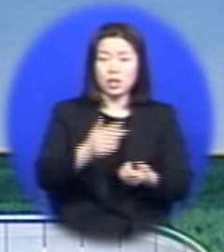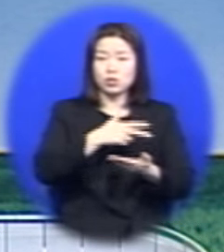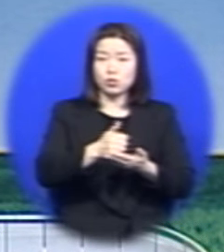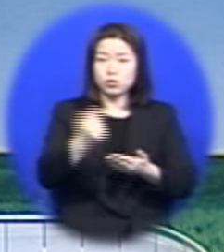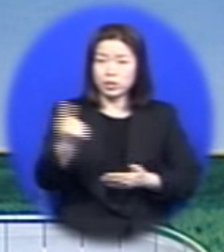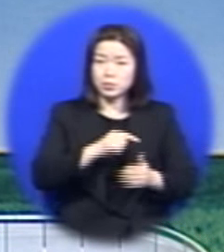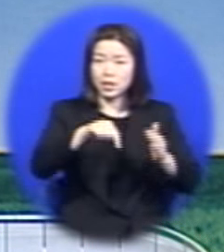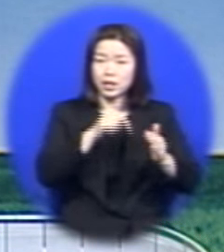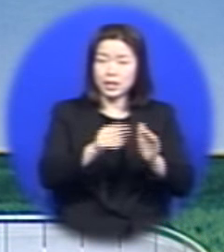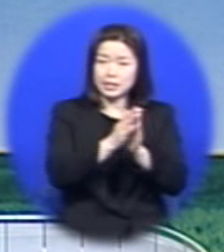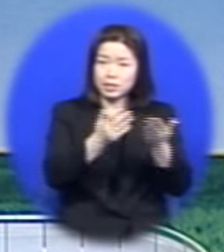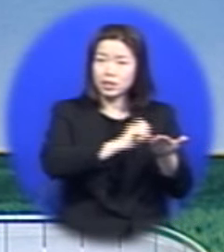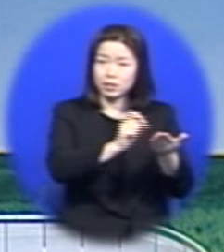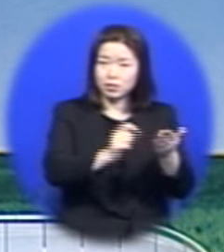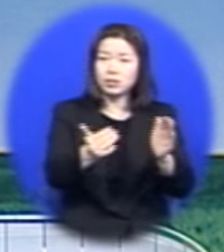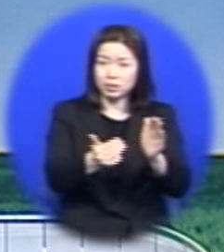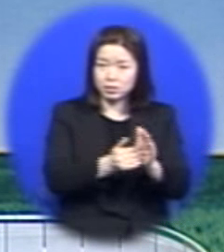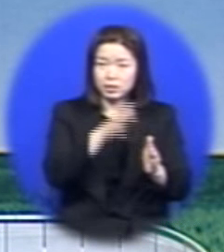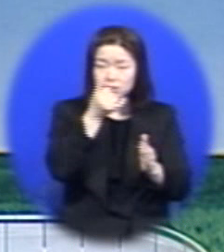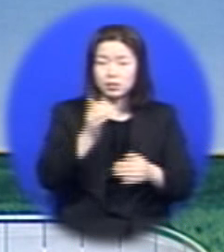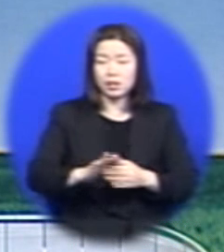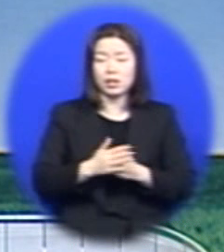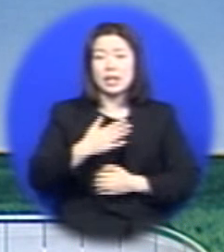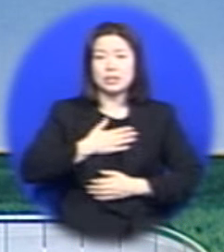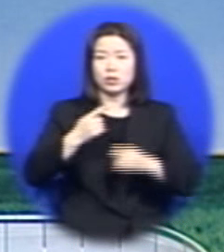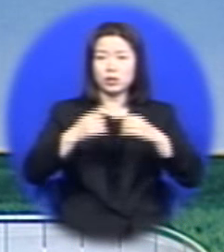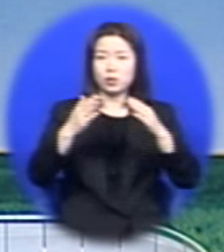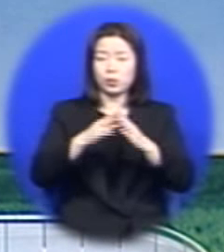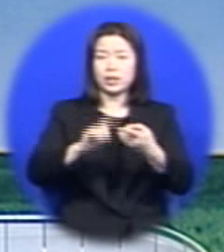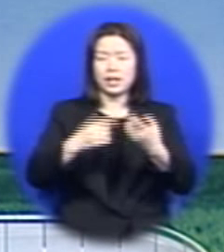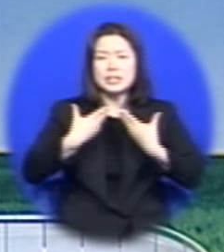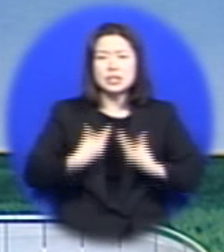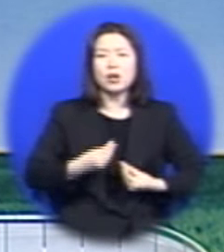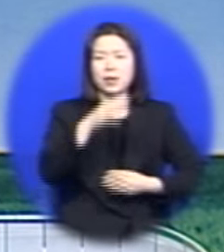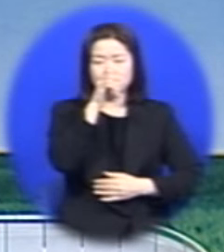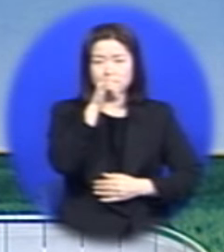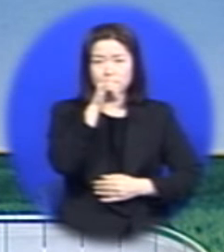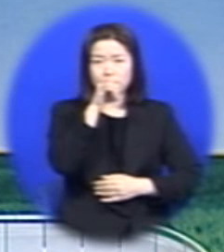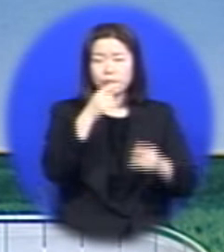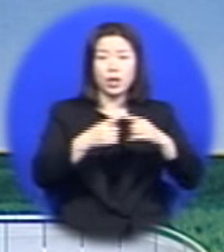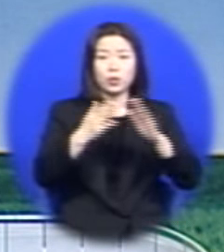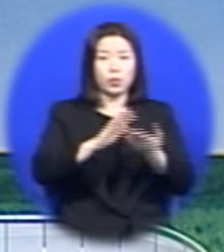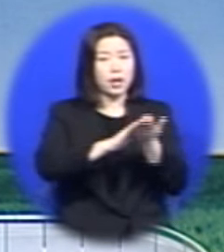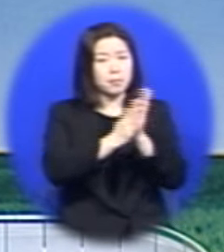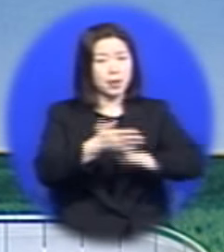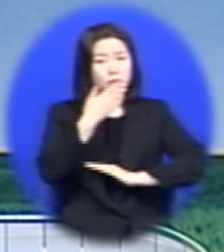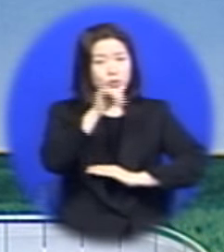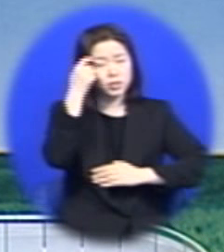썼는데 저는 교회에 대한 절망이 있었습니다. 교회는 변화될 수